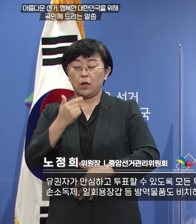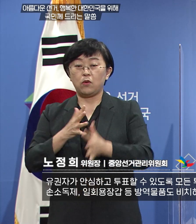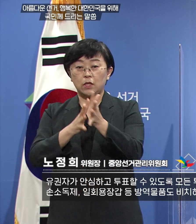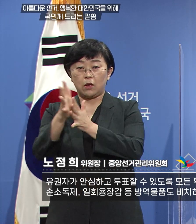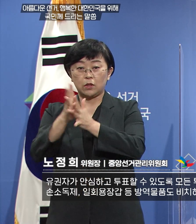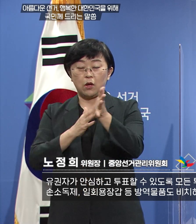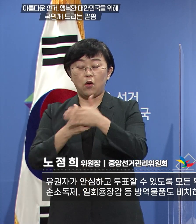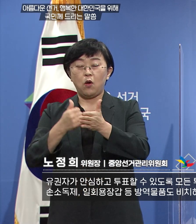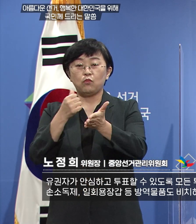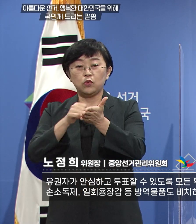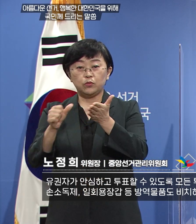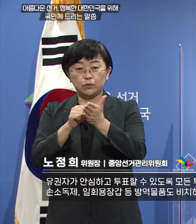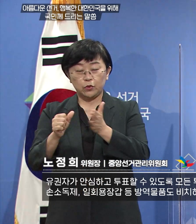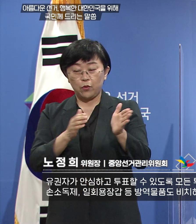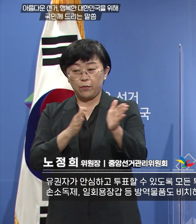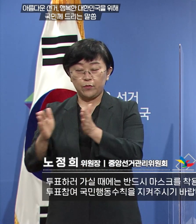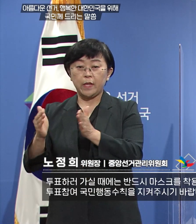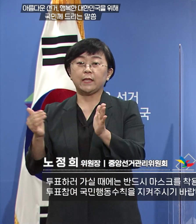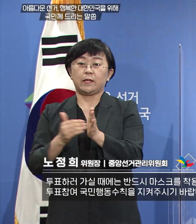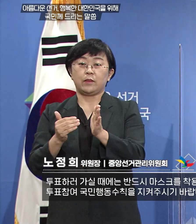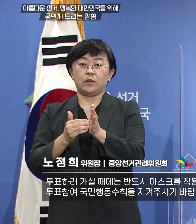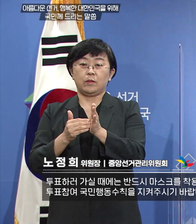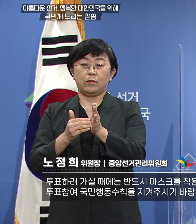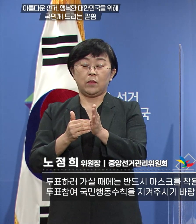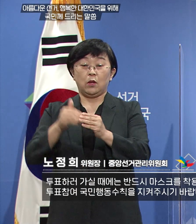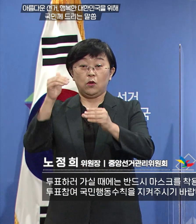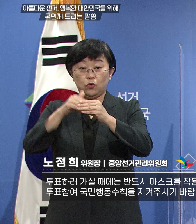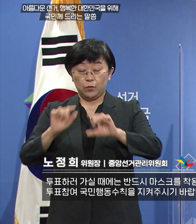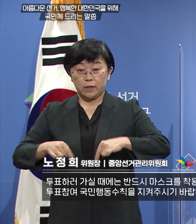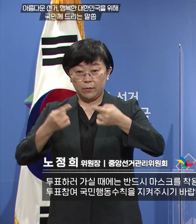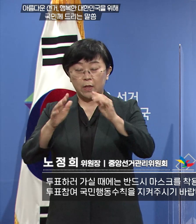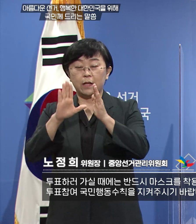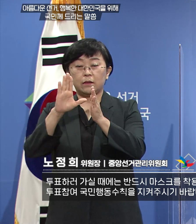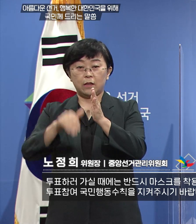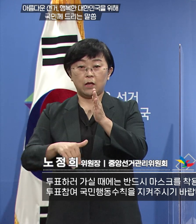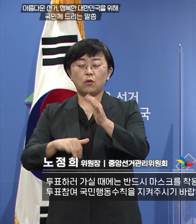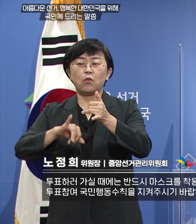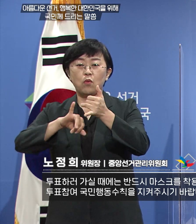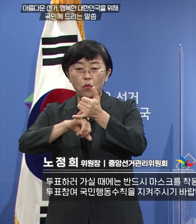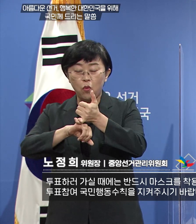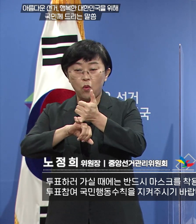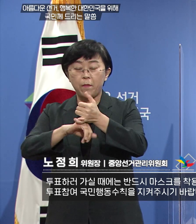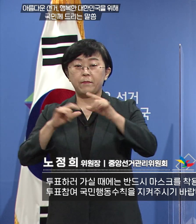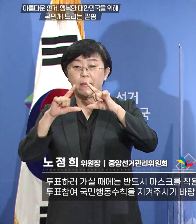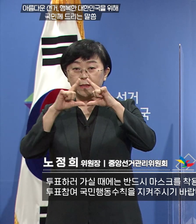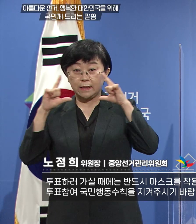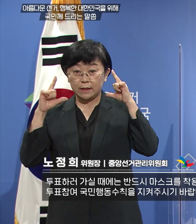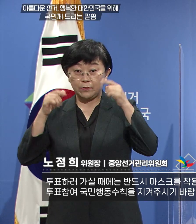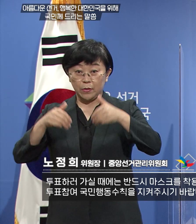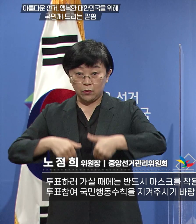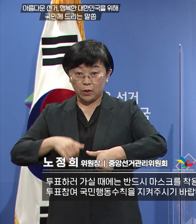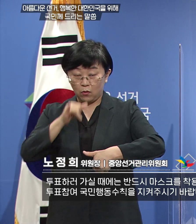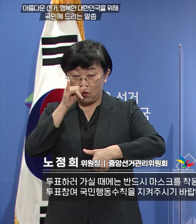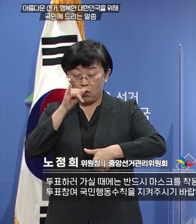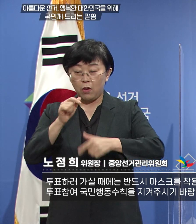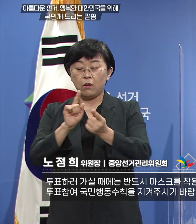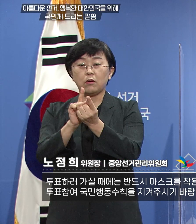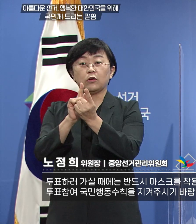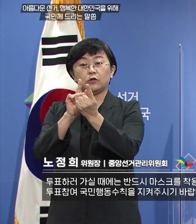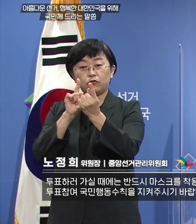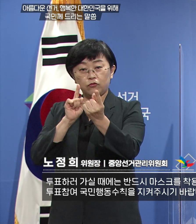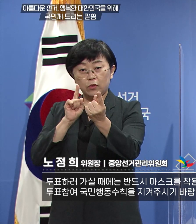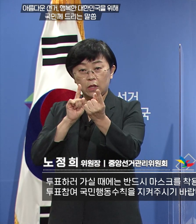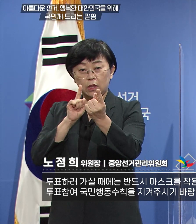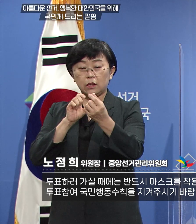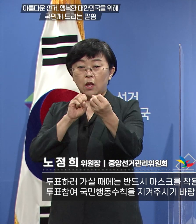물품도 비치하였습니다. 투표하러 가실 때에는 반드시 마스크를 착용하시고 거리 두기,